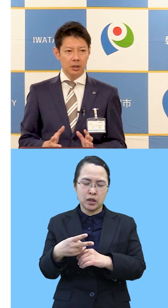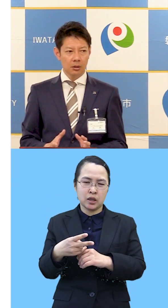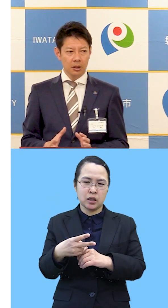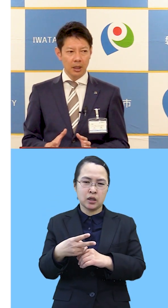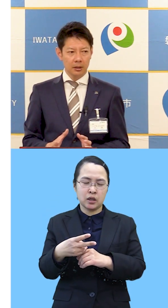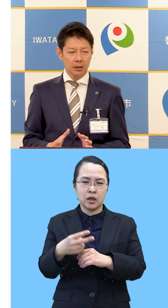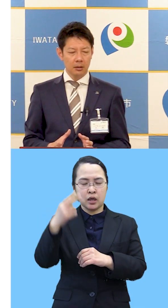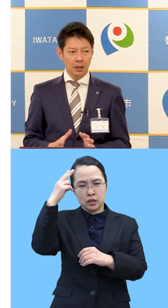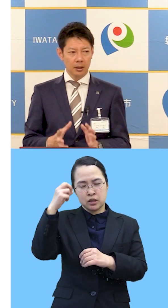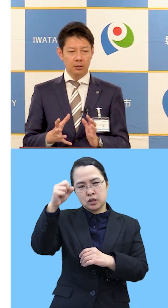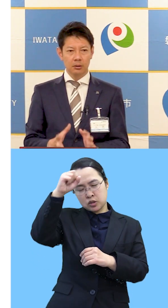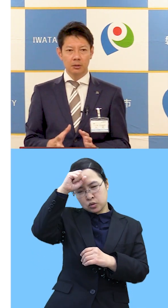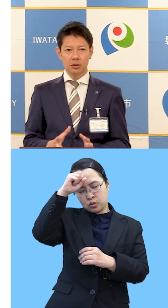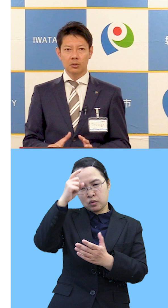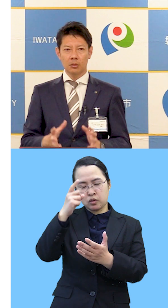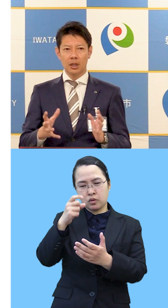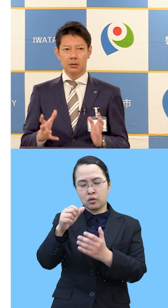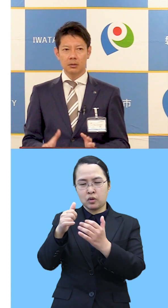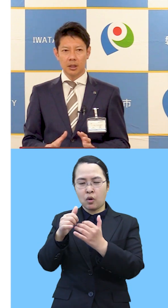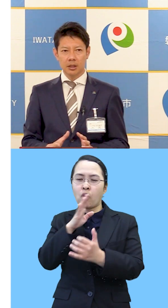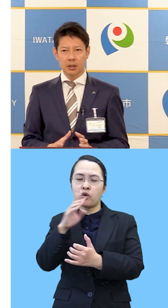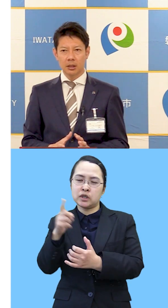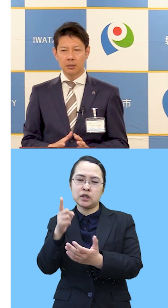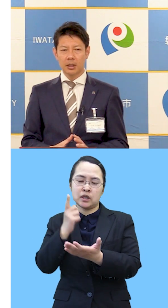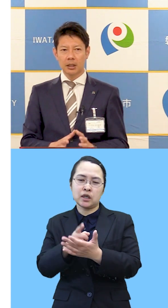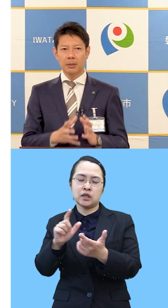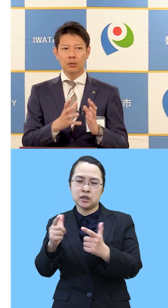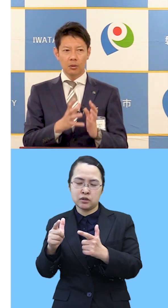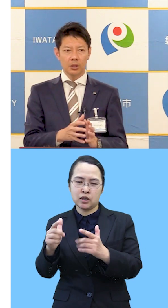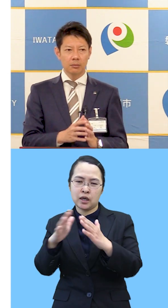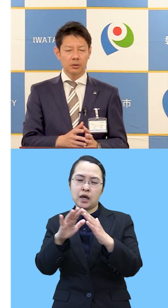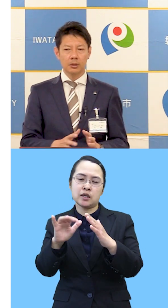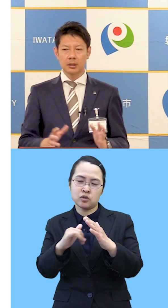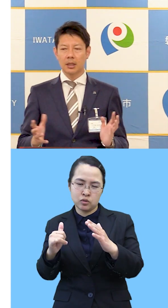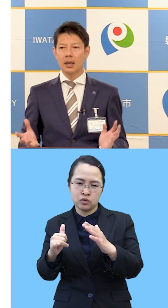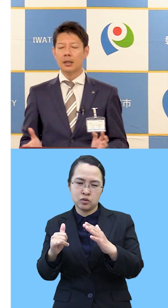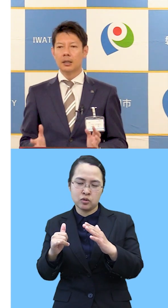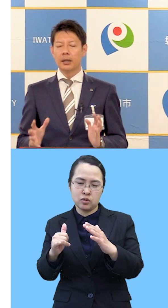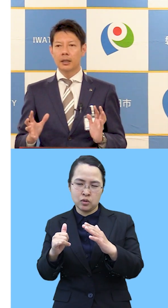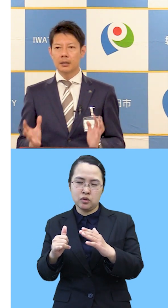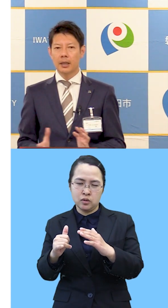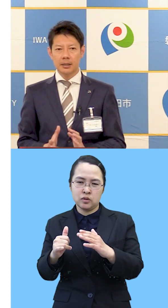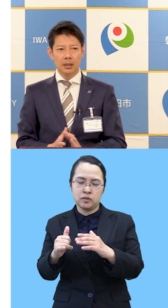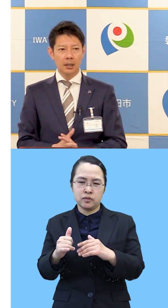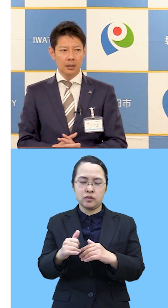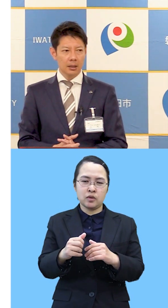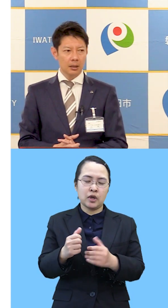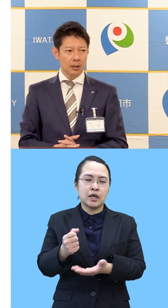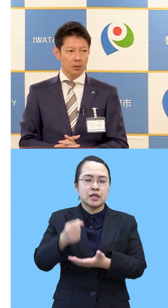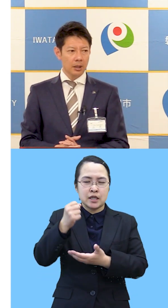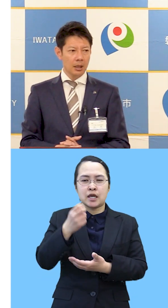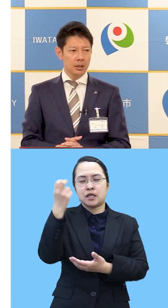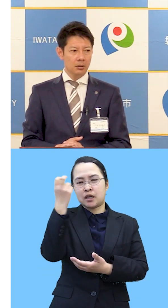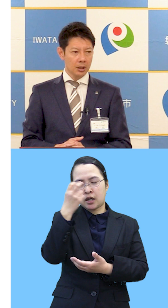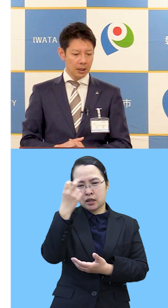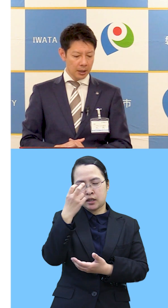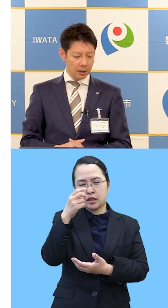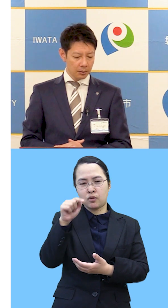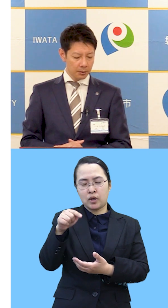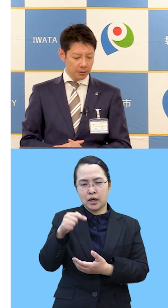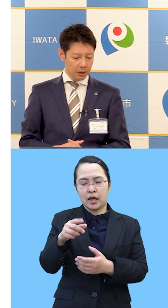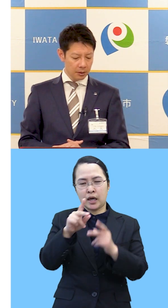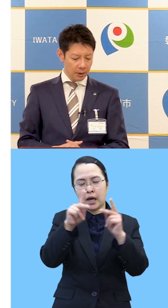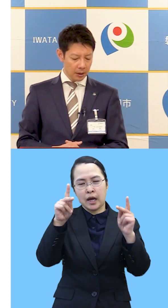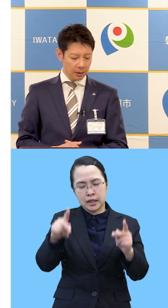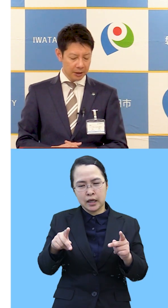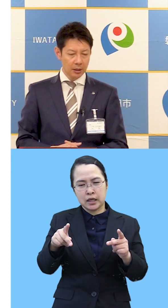う認知症になっている方というよりもそのご家族たち、またまあご本人もそうですが、財産管理、これが非常に課題だ